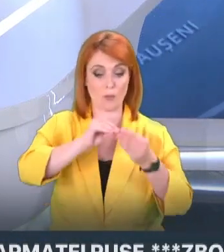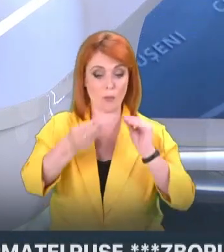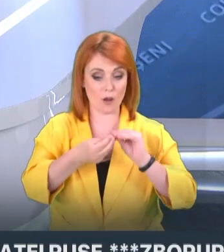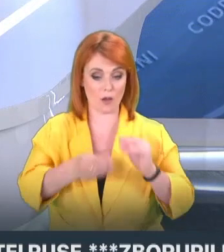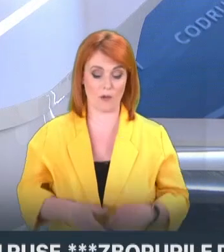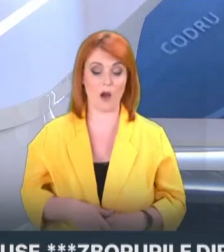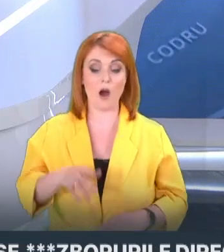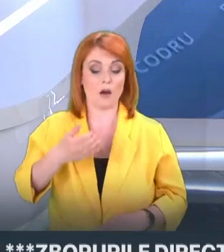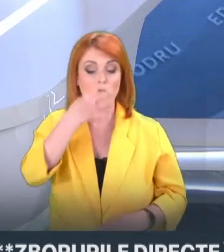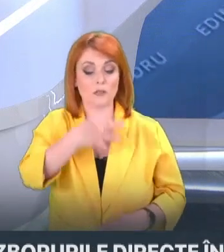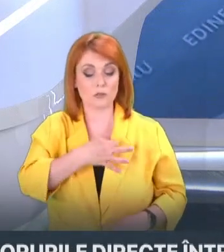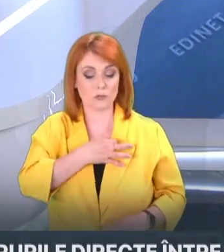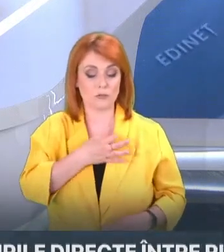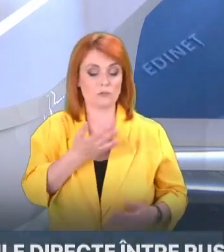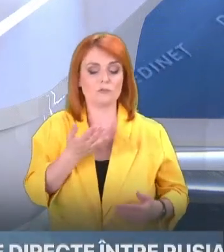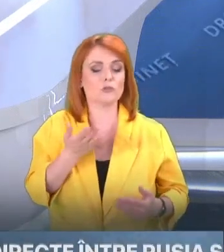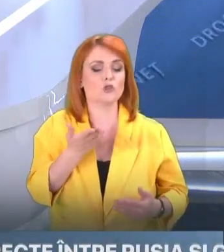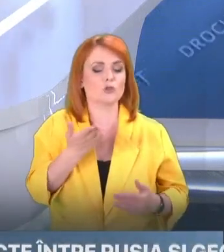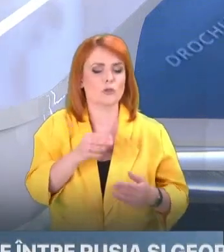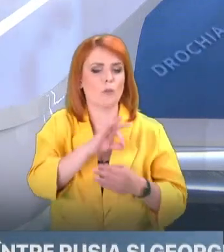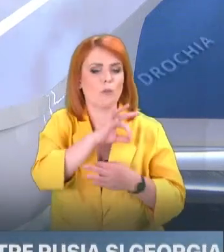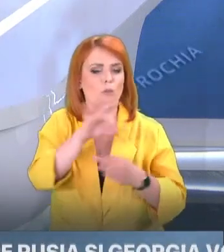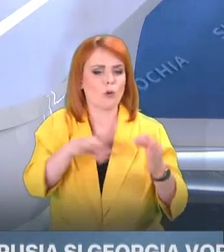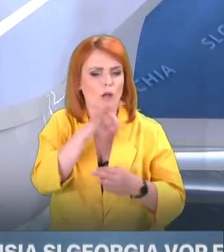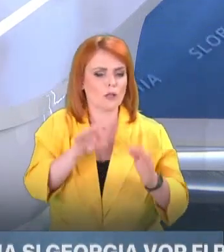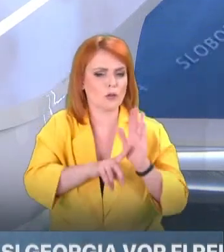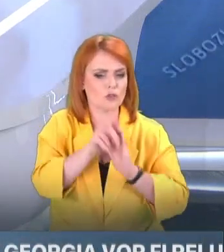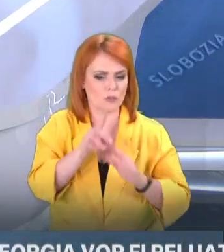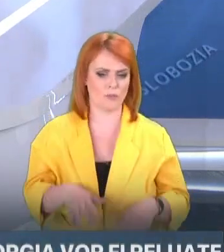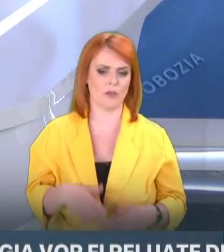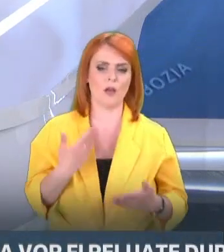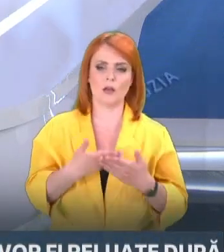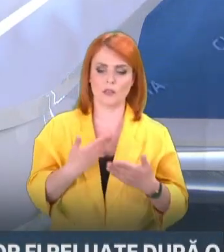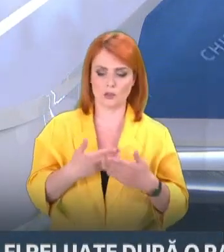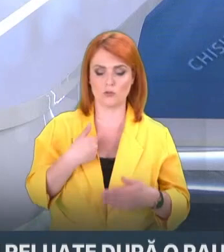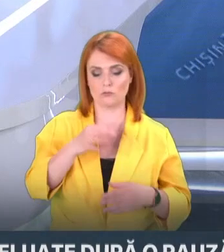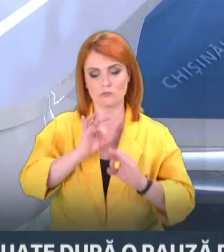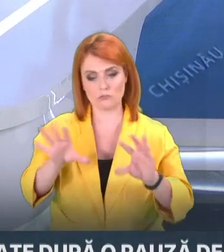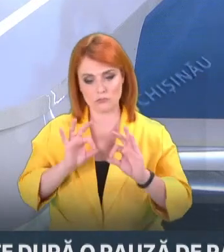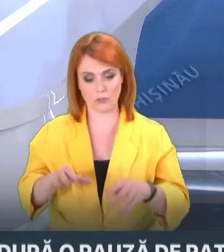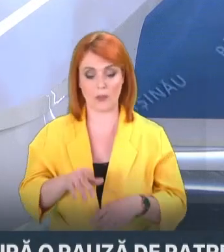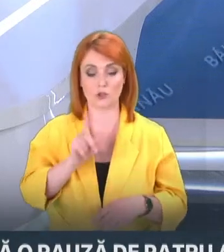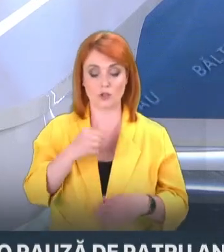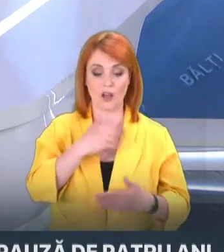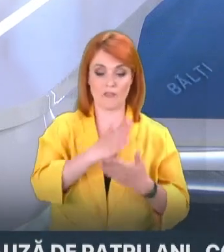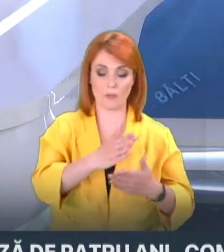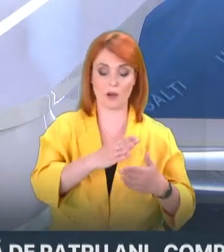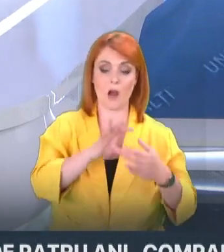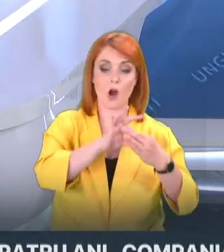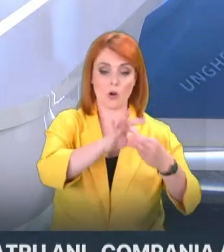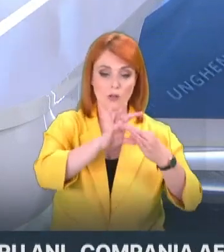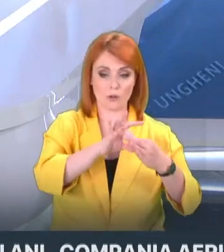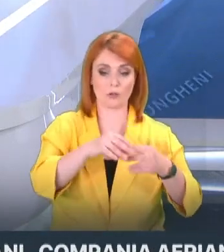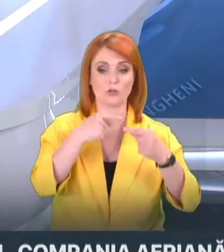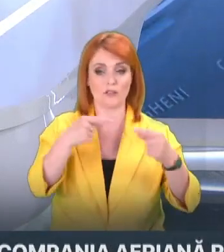spuneți dumneavoastră despre ce este vorba. Este vorba de diferite inițiative, colaborări cu diferiți parteneri de nivel